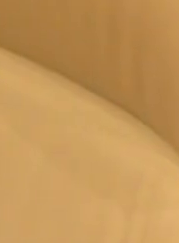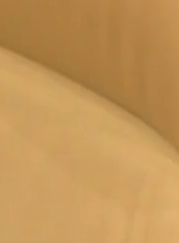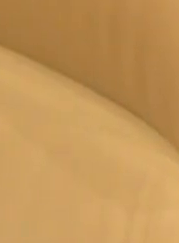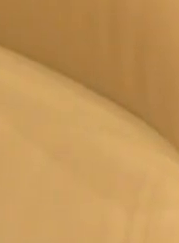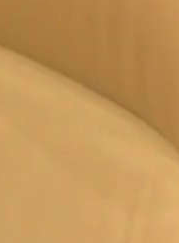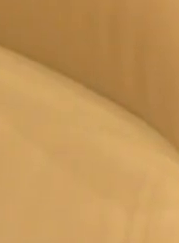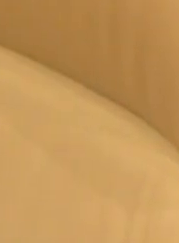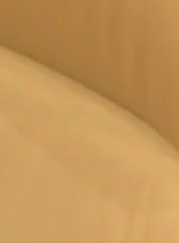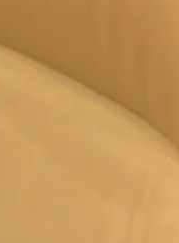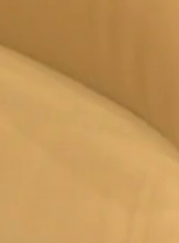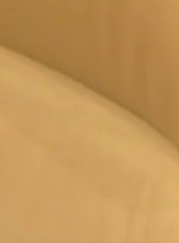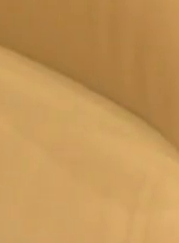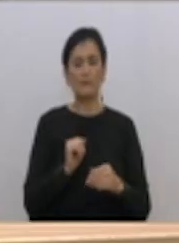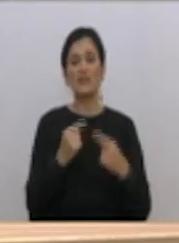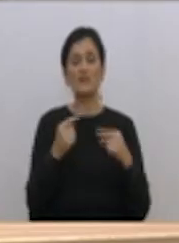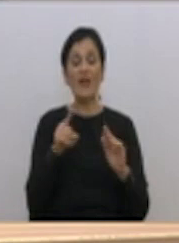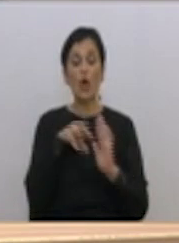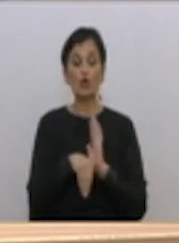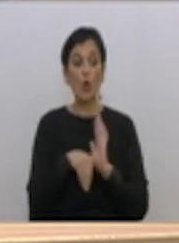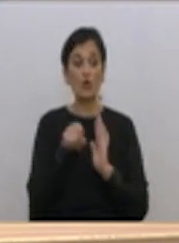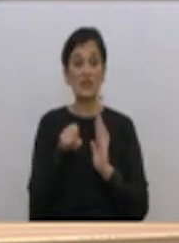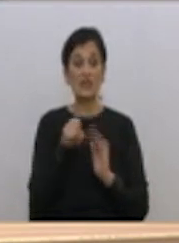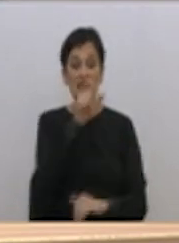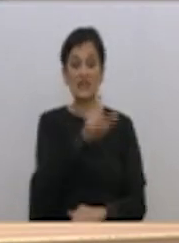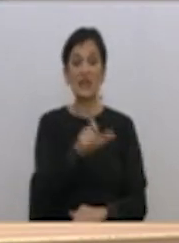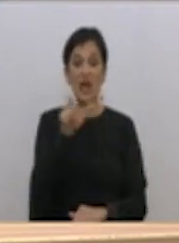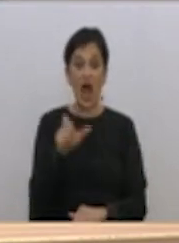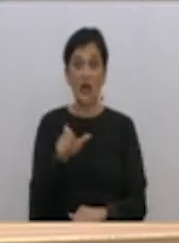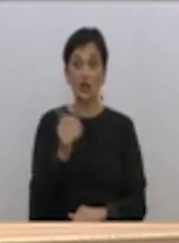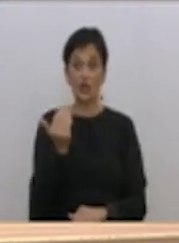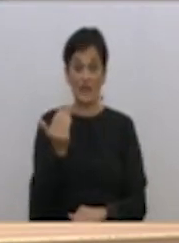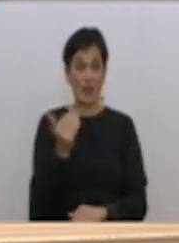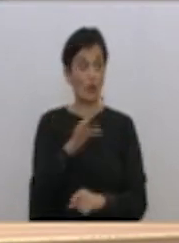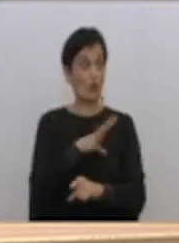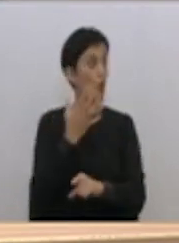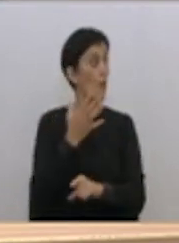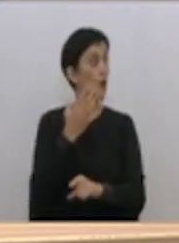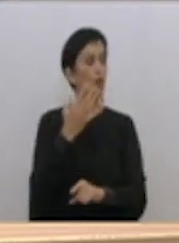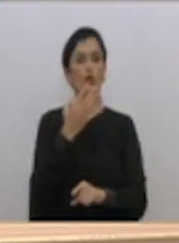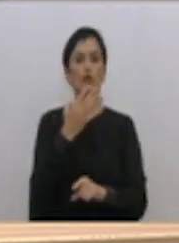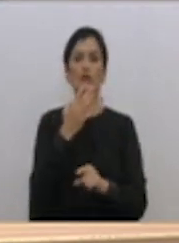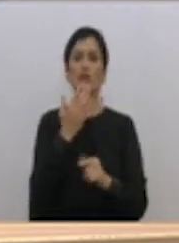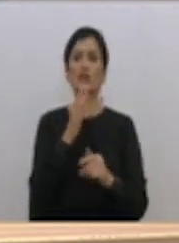anu bistuis madlu bagada uhades. Eschalchi, da tu cred rog opil cabit, ozdat